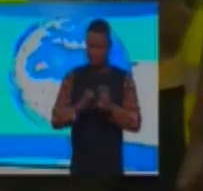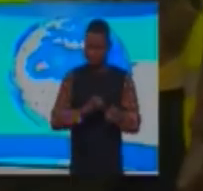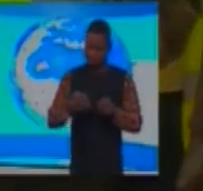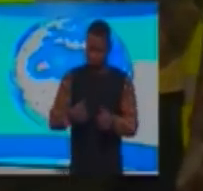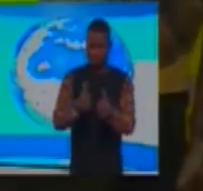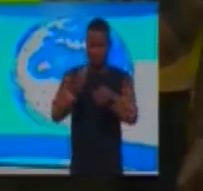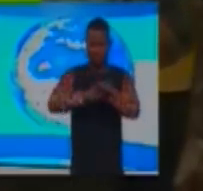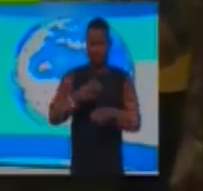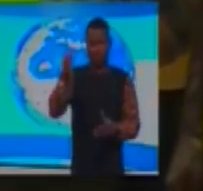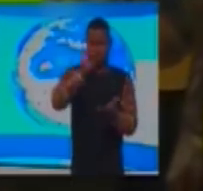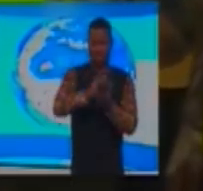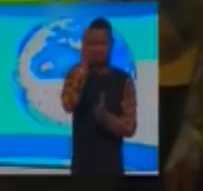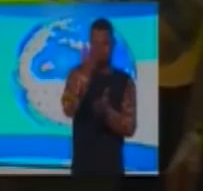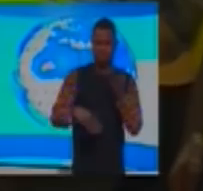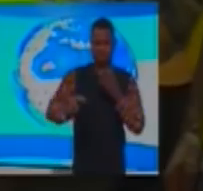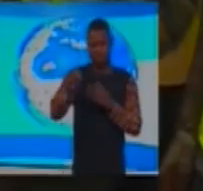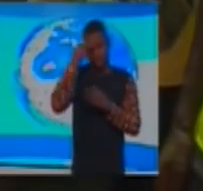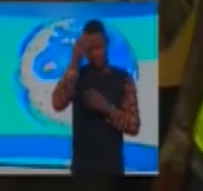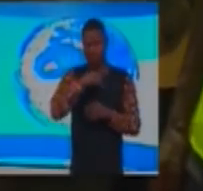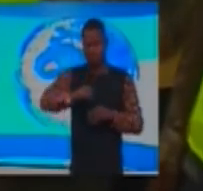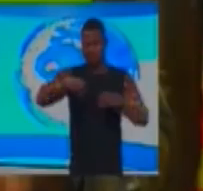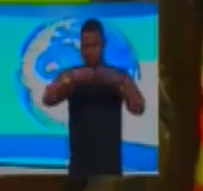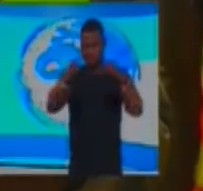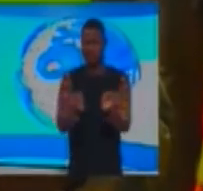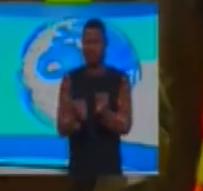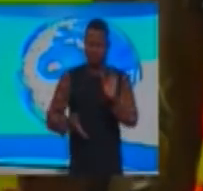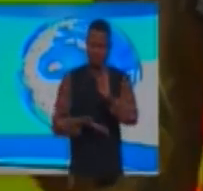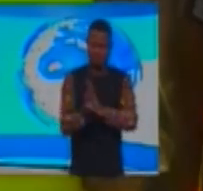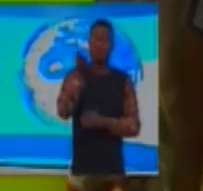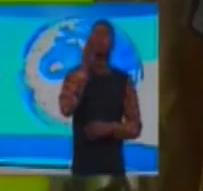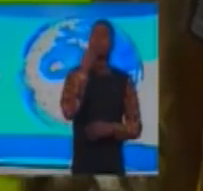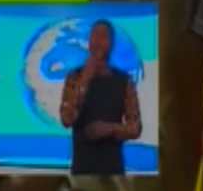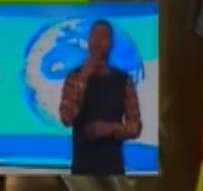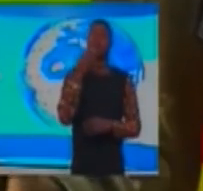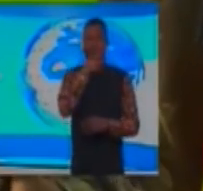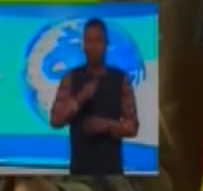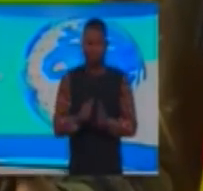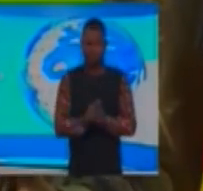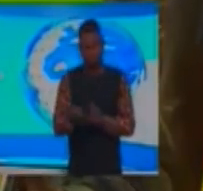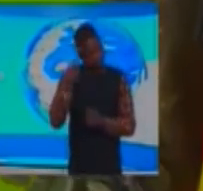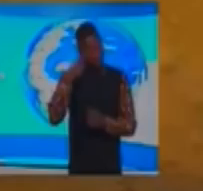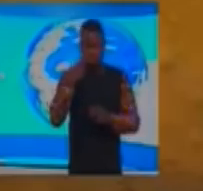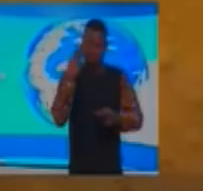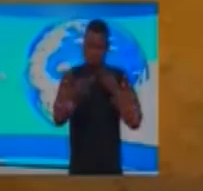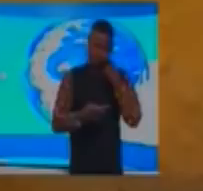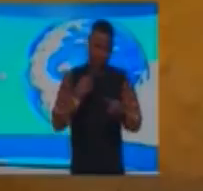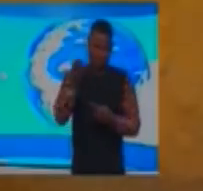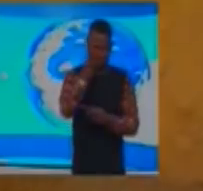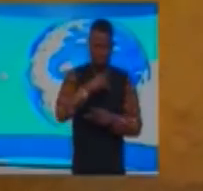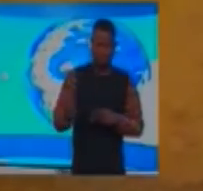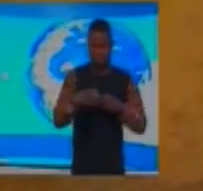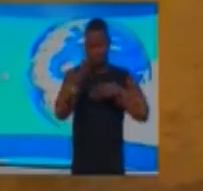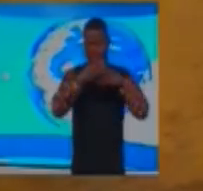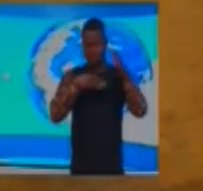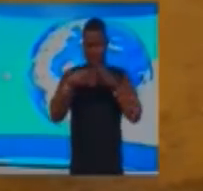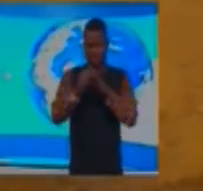rapidement. Après cette étape, le ministre et son équipe mettent le cap sur Banfora. Il s'agit d'une visite de chantier d'installation